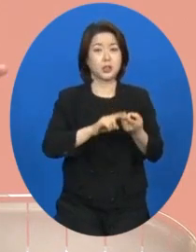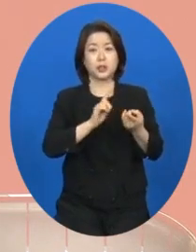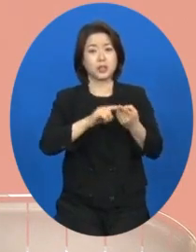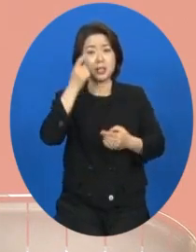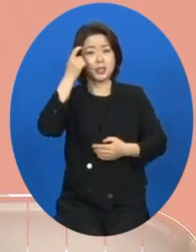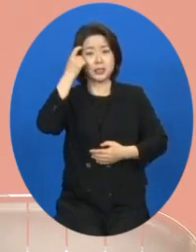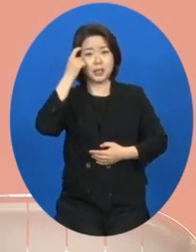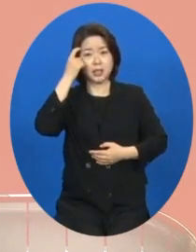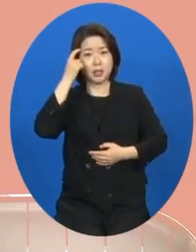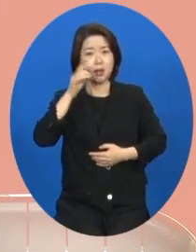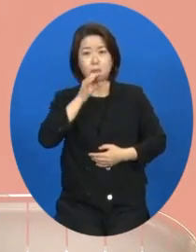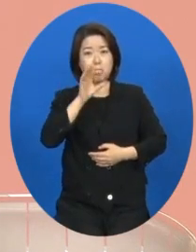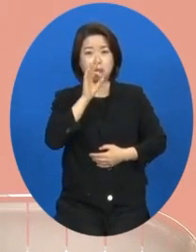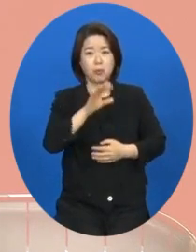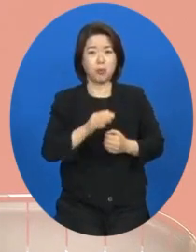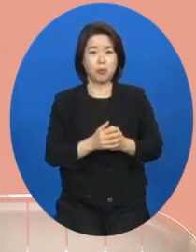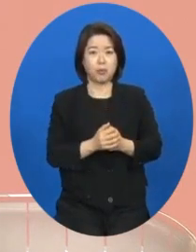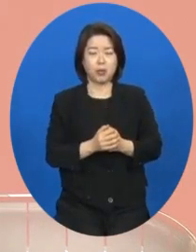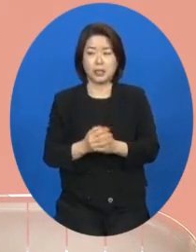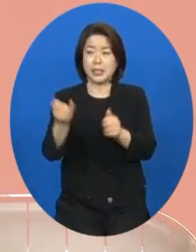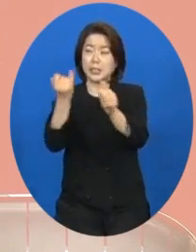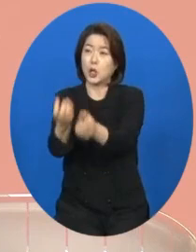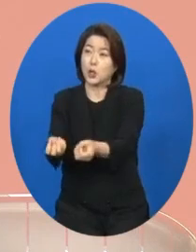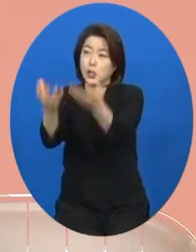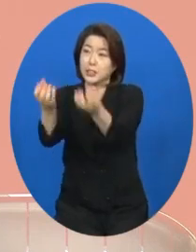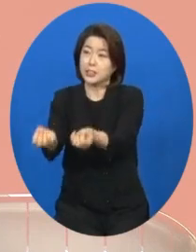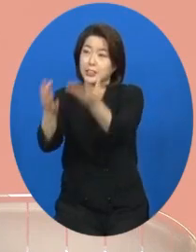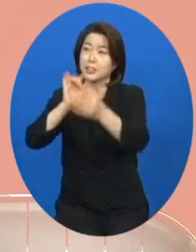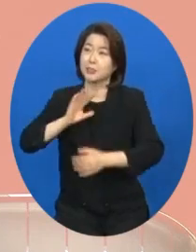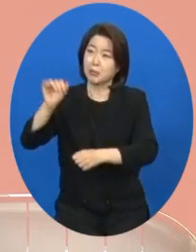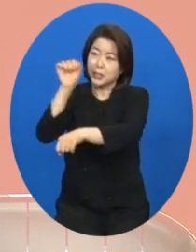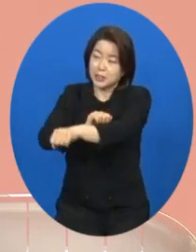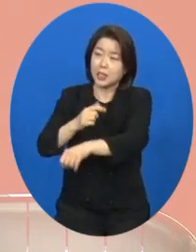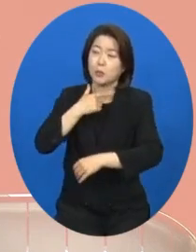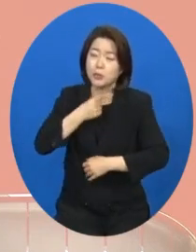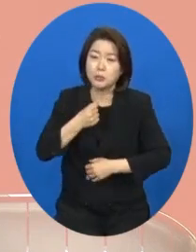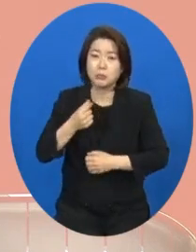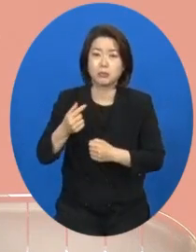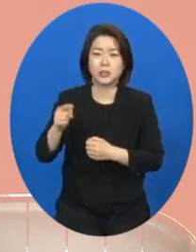결혼식만 잘하려고 하니까 신혼여행 가서부터 싸우는 거예요, 신혼여행.